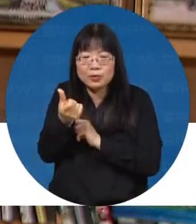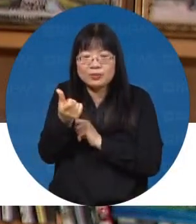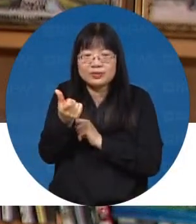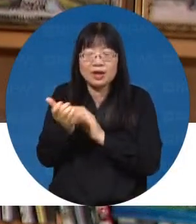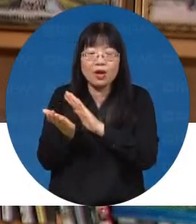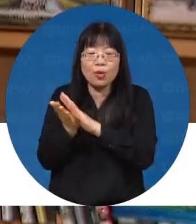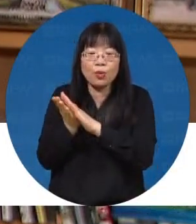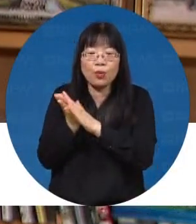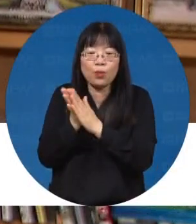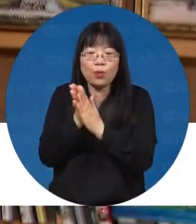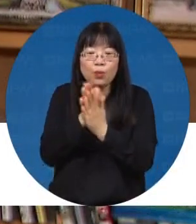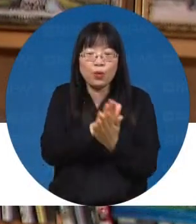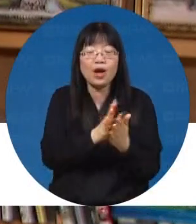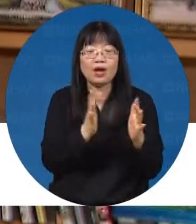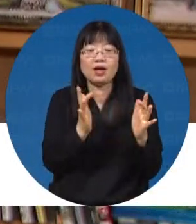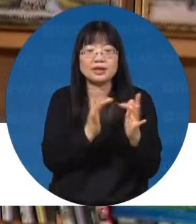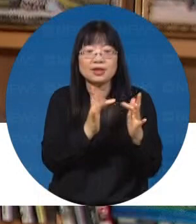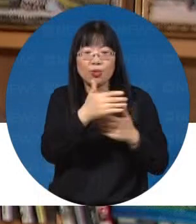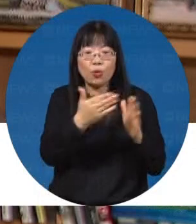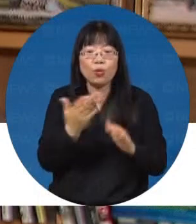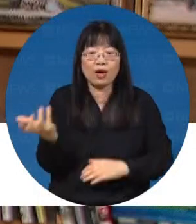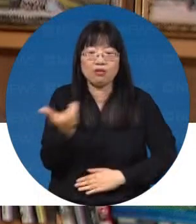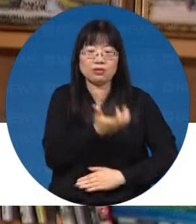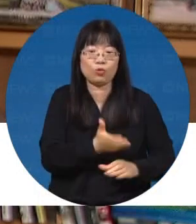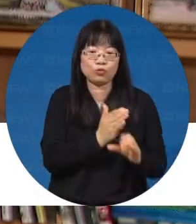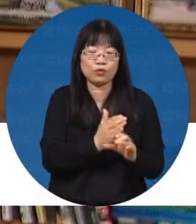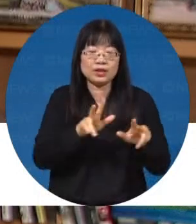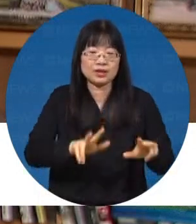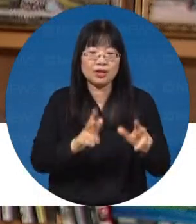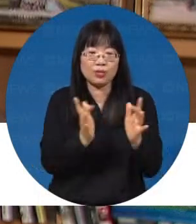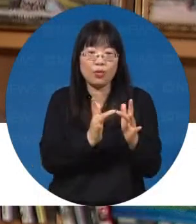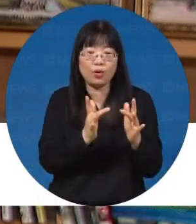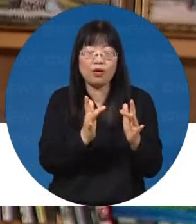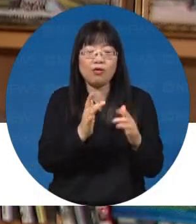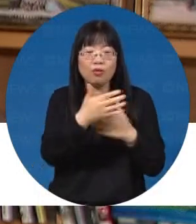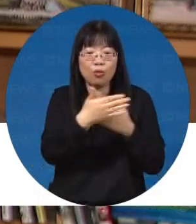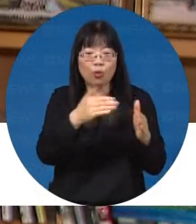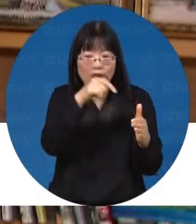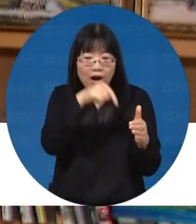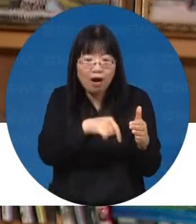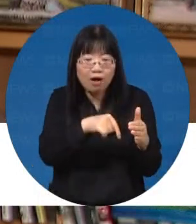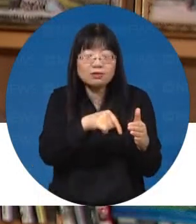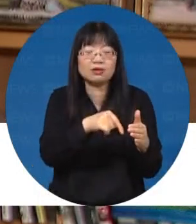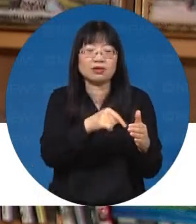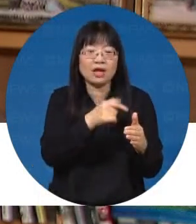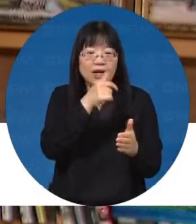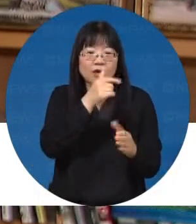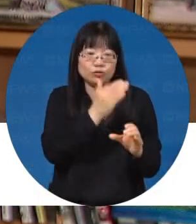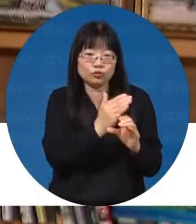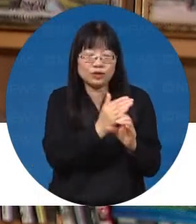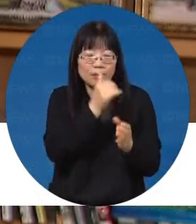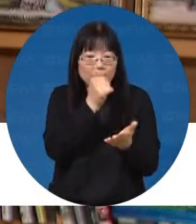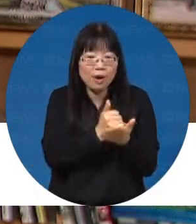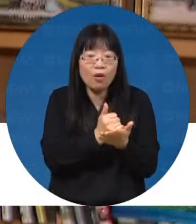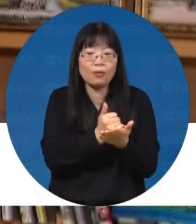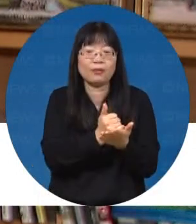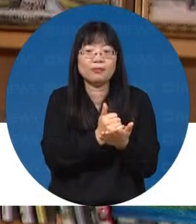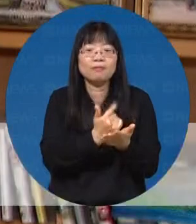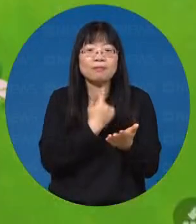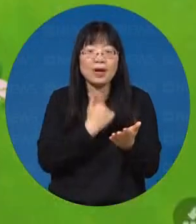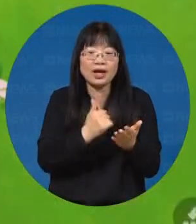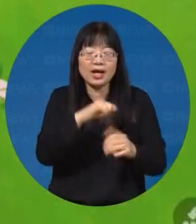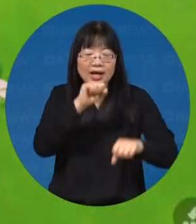조금씩 사이버 범죄로 사이버 공간으로 이동하고 있고 이제는 사이버 공간이 중심이 되는 범죄패러다임으로 전환이